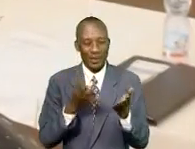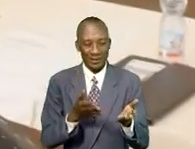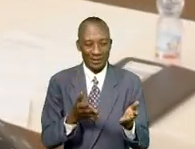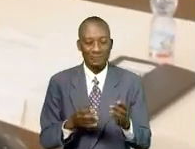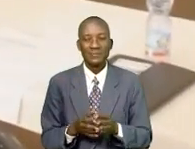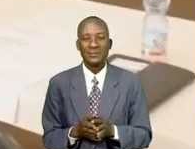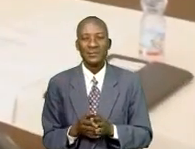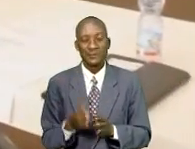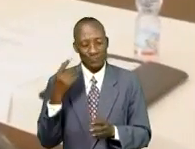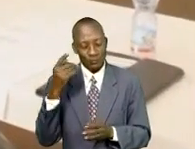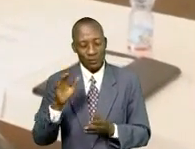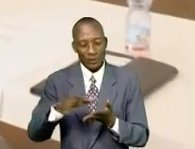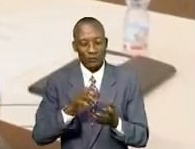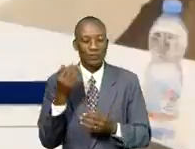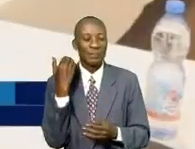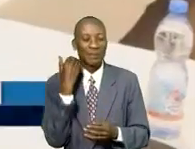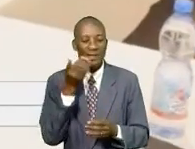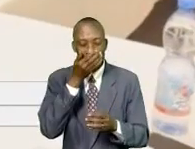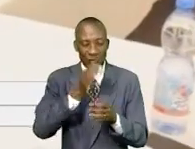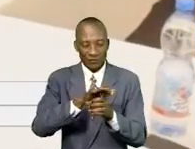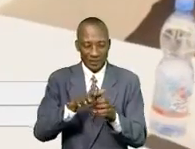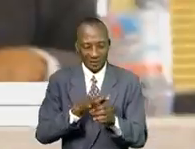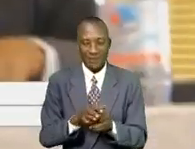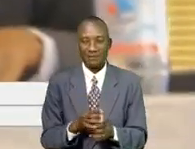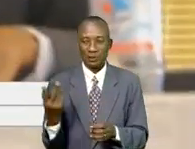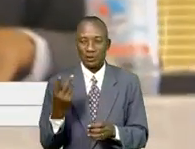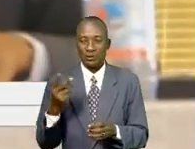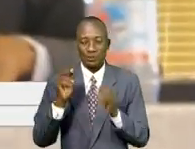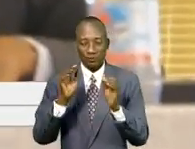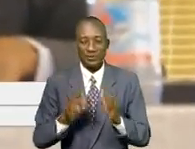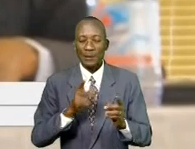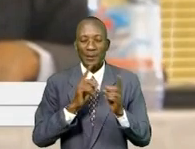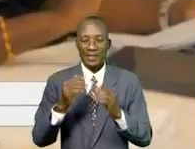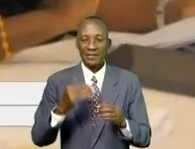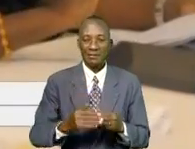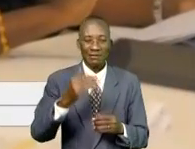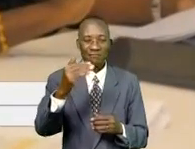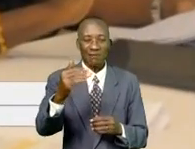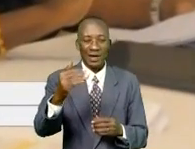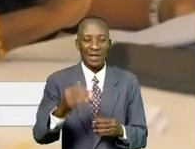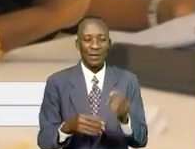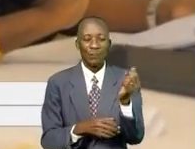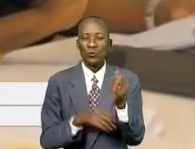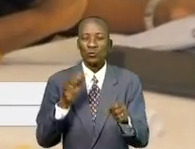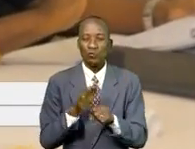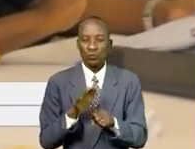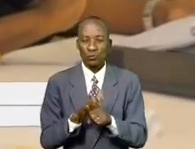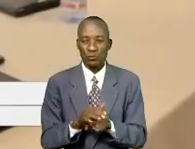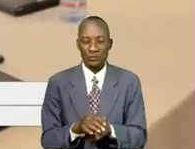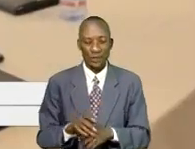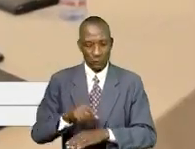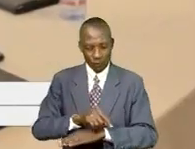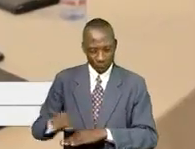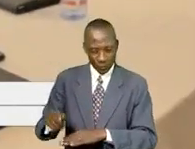COVID-19 devant les décideurs venus de différentes structures, notamment le secrétariat technique des riposte COVID-19,